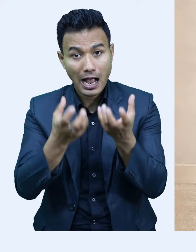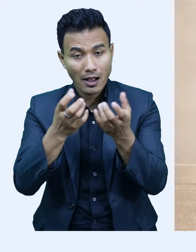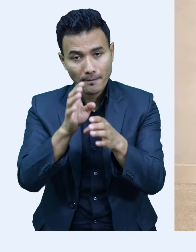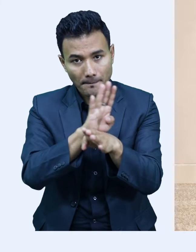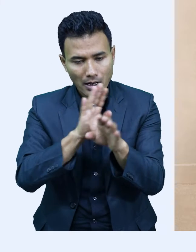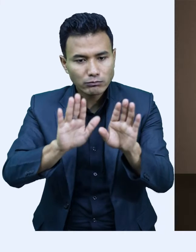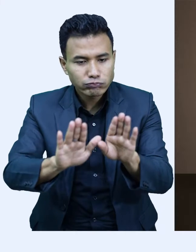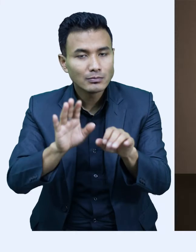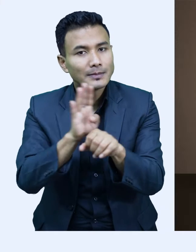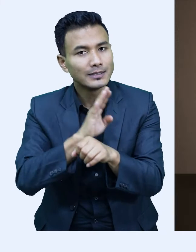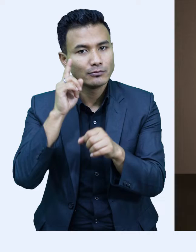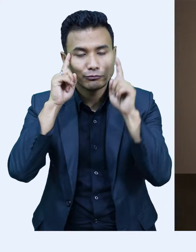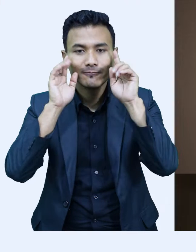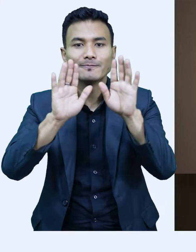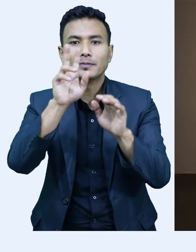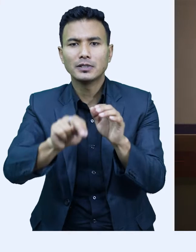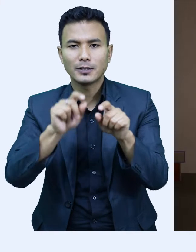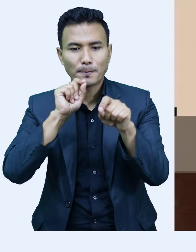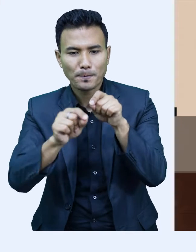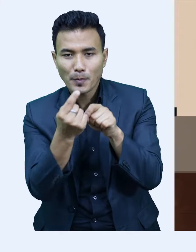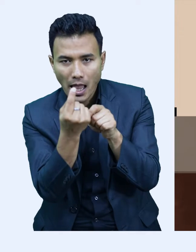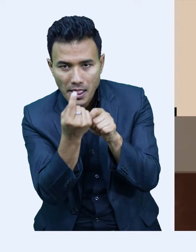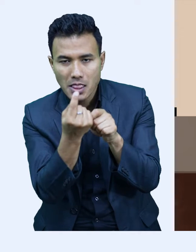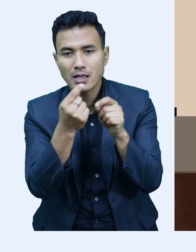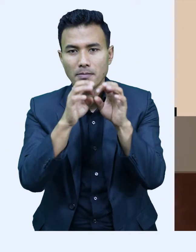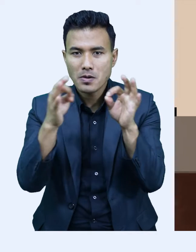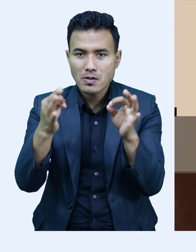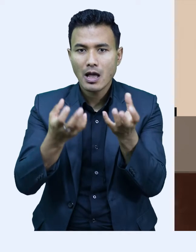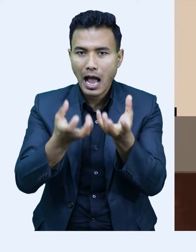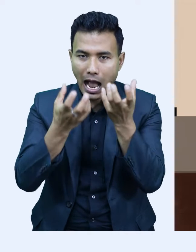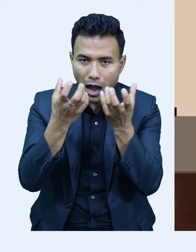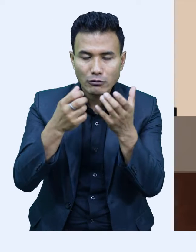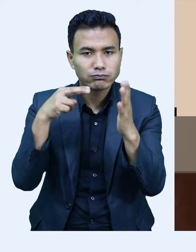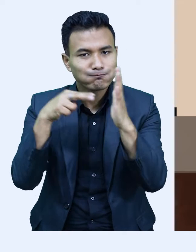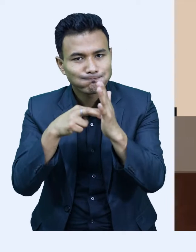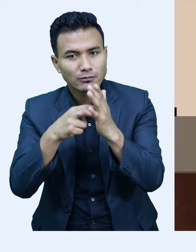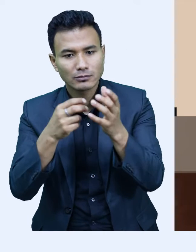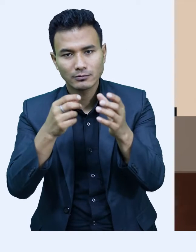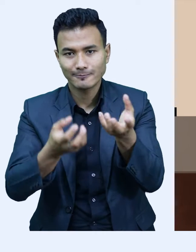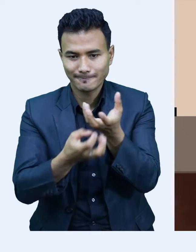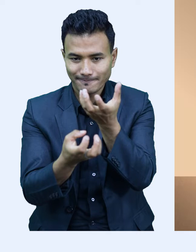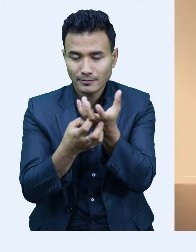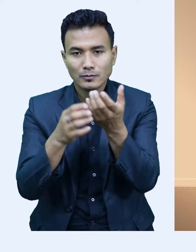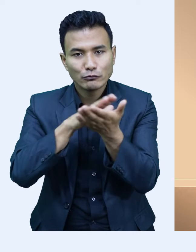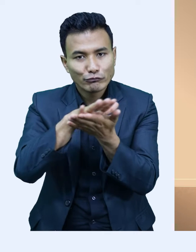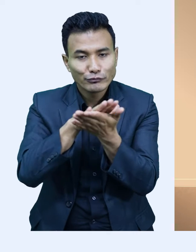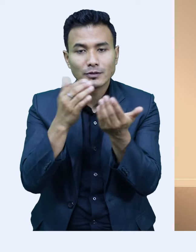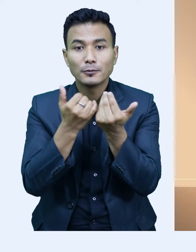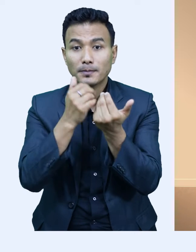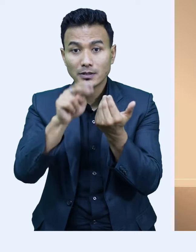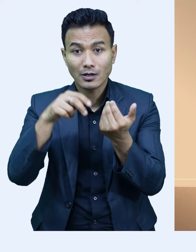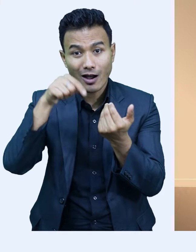पनि सचेत हुनुपर्छ र बल्दै गरेको मैनबत्ती, आगो, हिटर, चुलो पनि निभाएर मात्रै छोड्नुपर्छ।